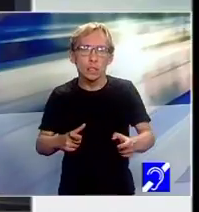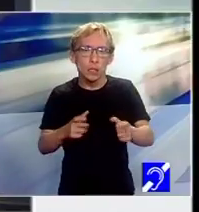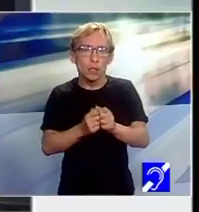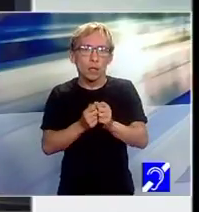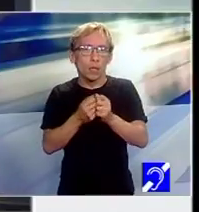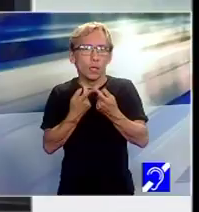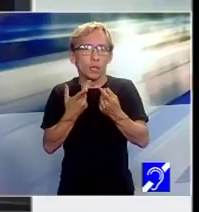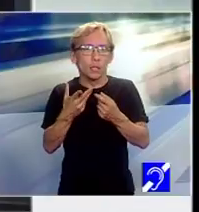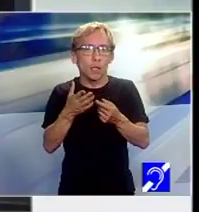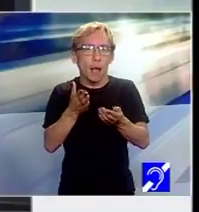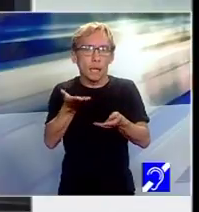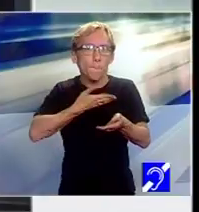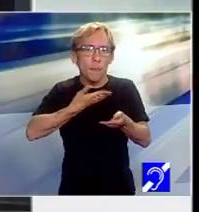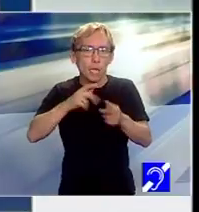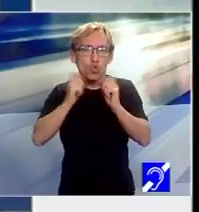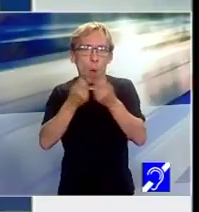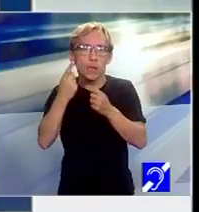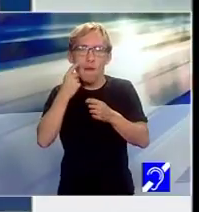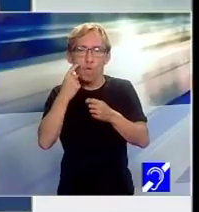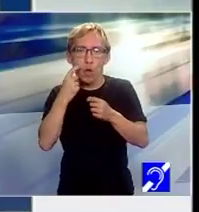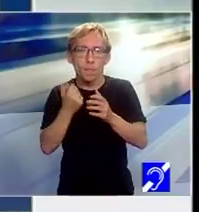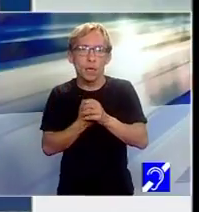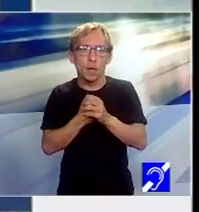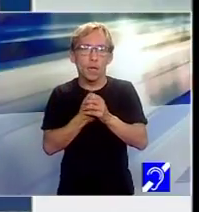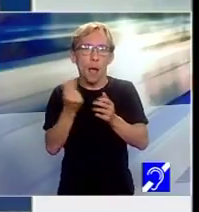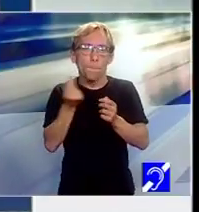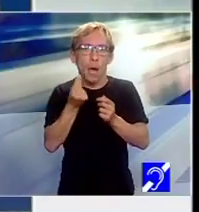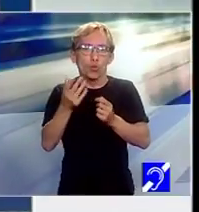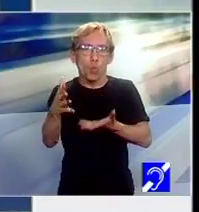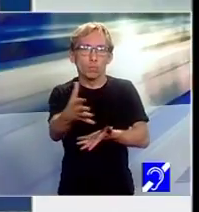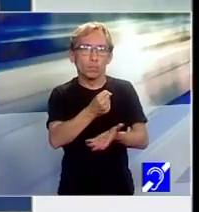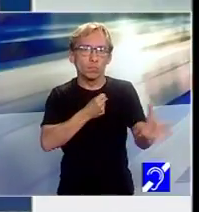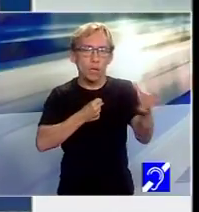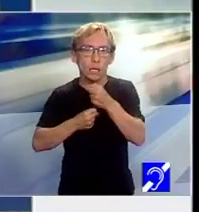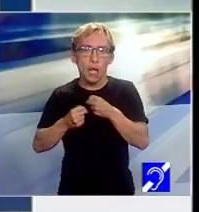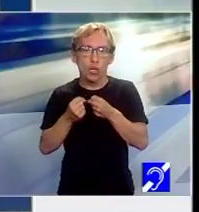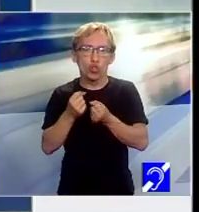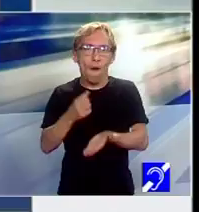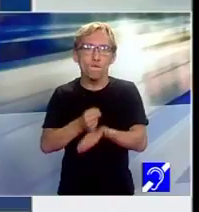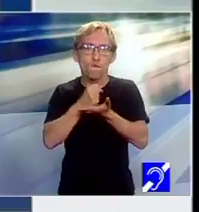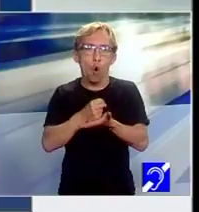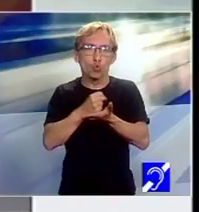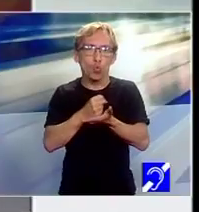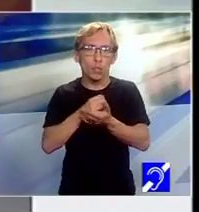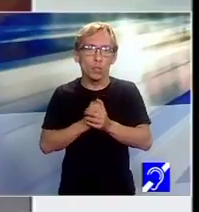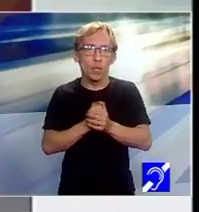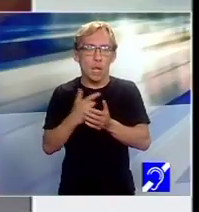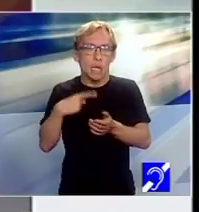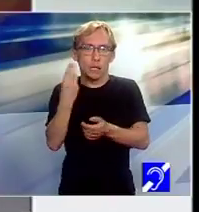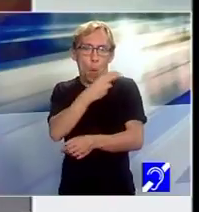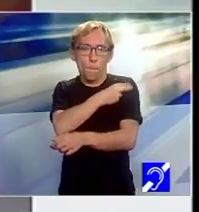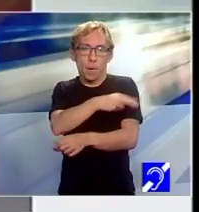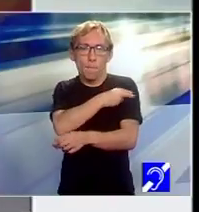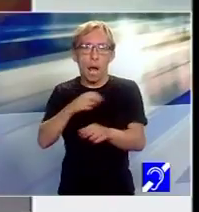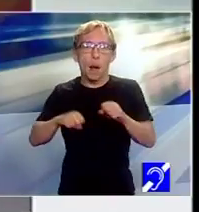toate informațiile, la toate variantele pe care ai putea să le abordezi pentru a atrage fonduri? Deci un spital public și